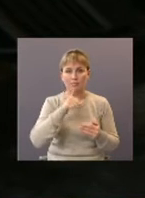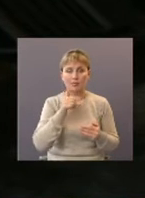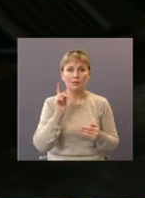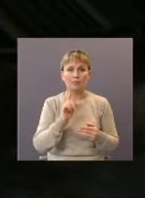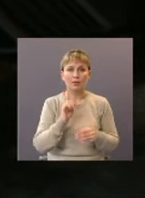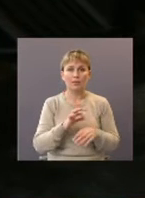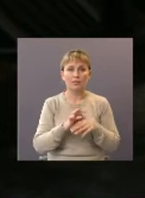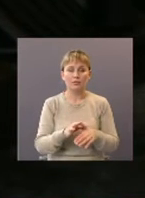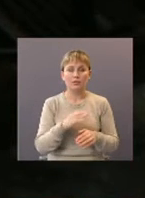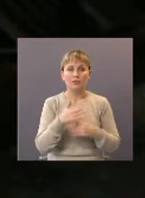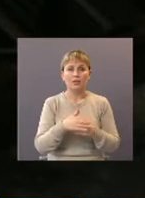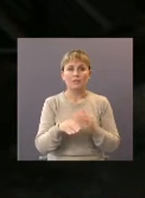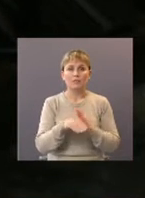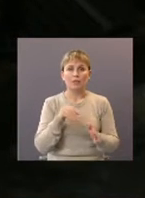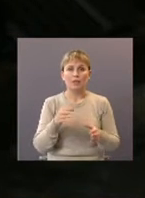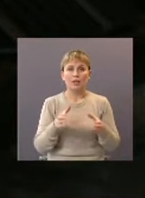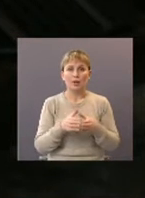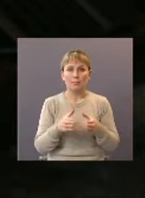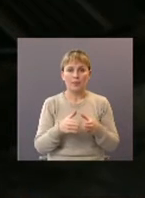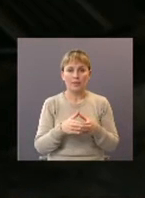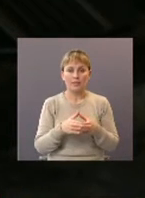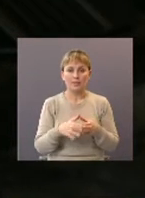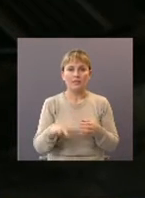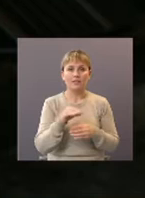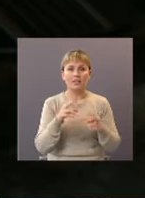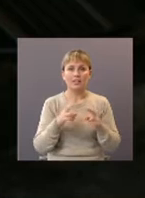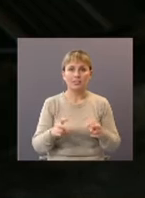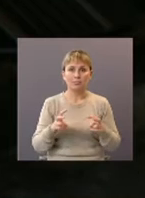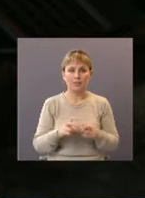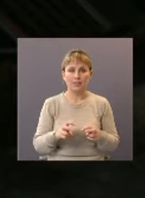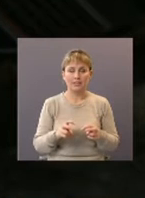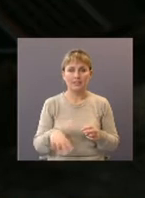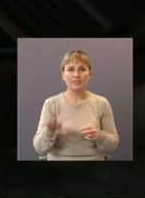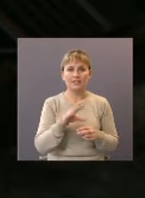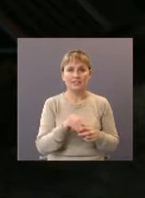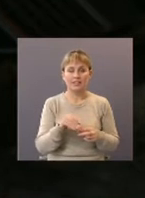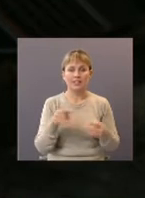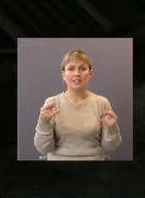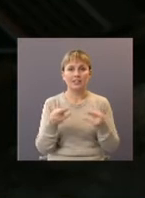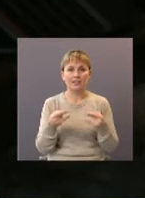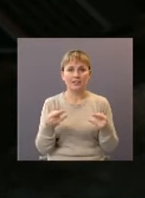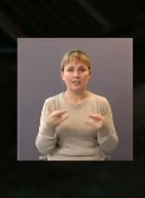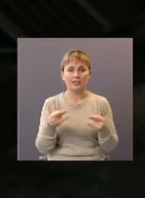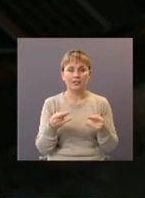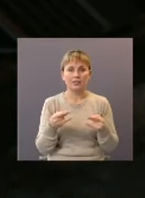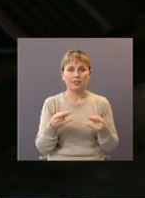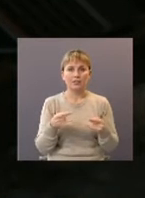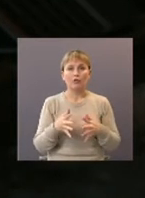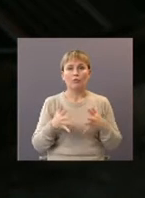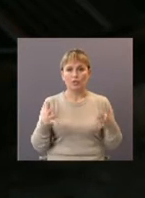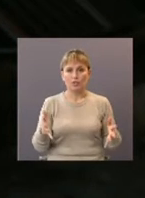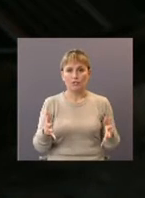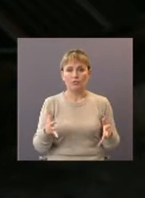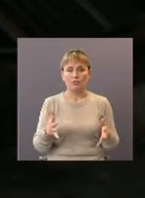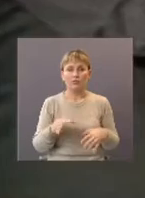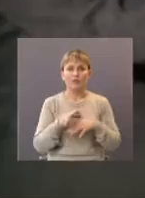идет предвыборная кампания, все эксперты, все средства массовой информации в подавляющем большинстве,